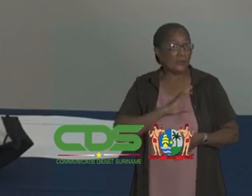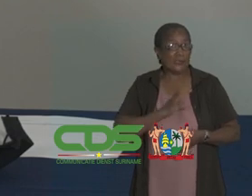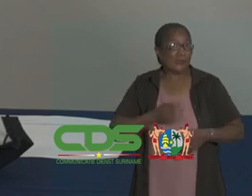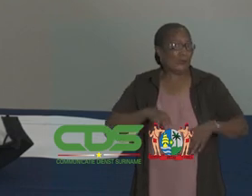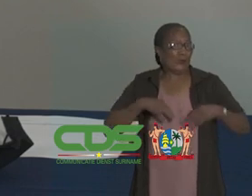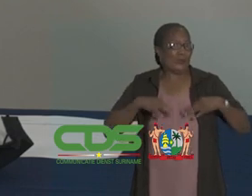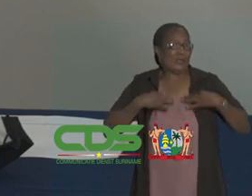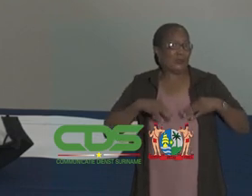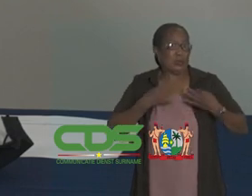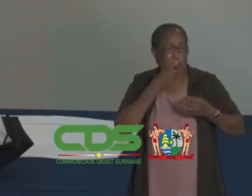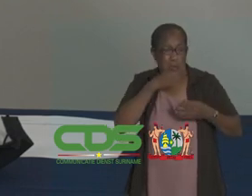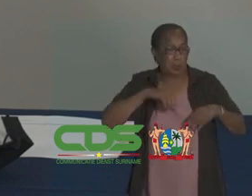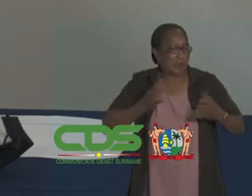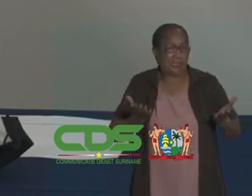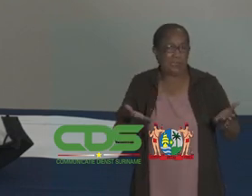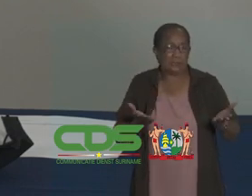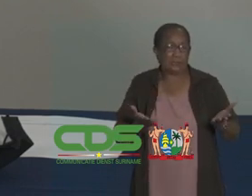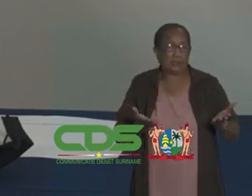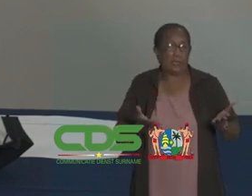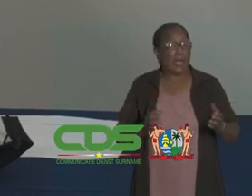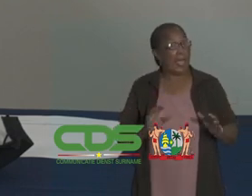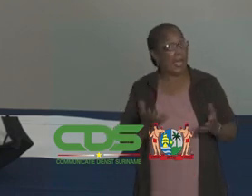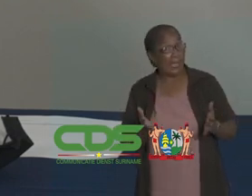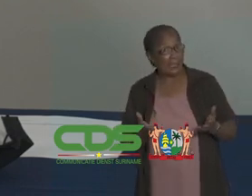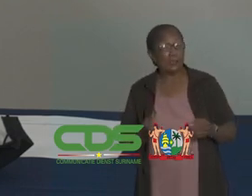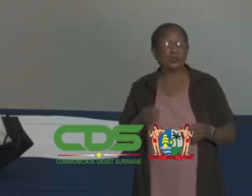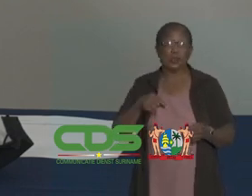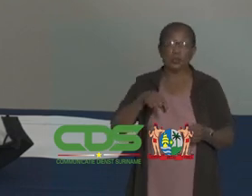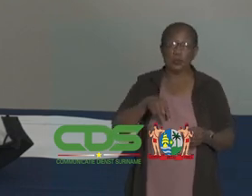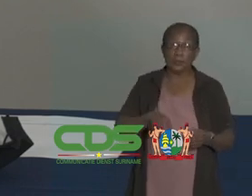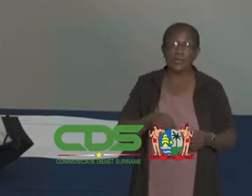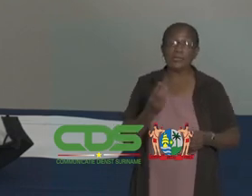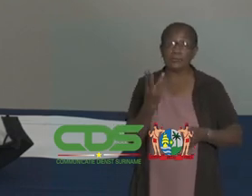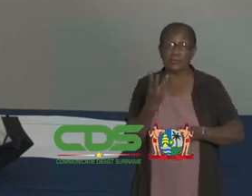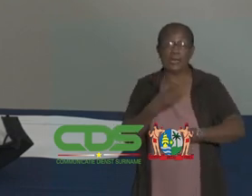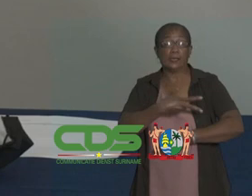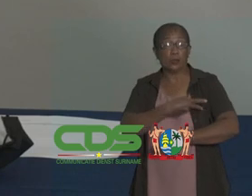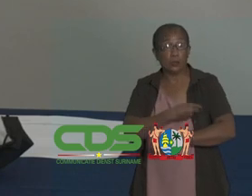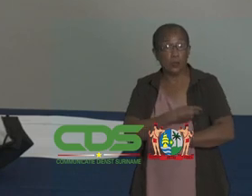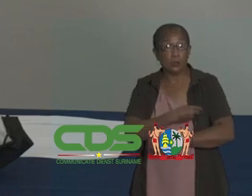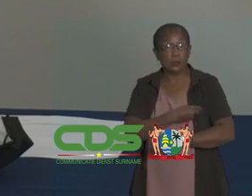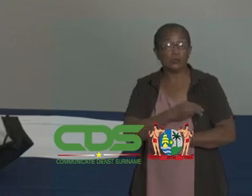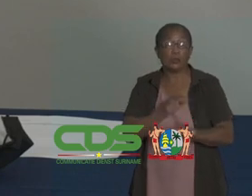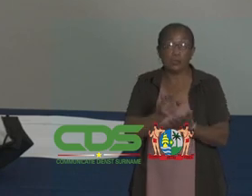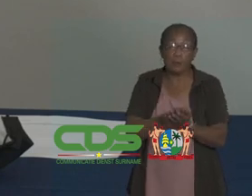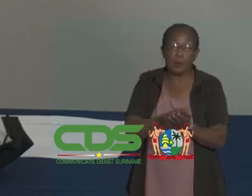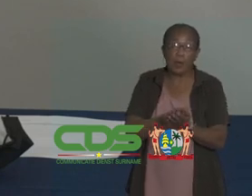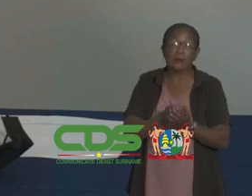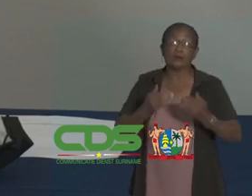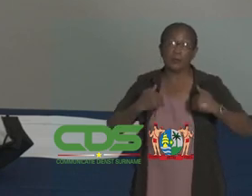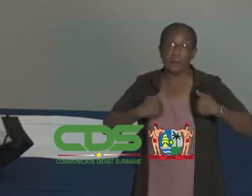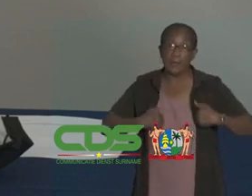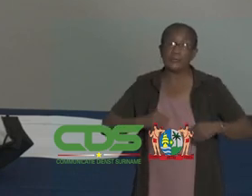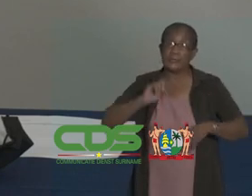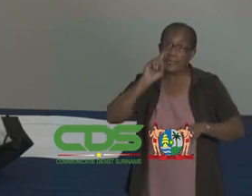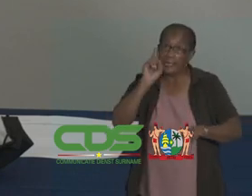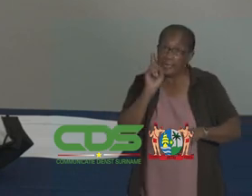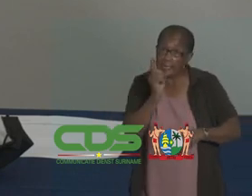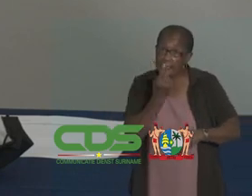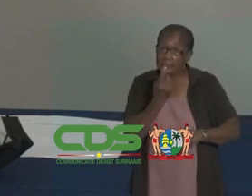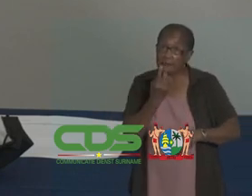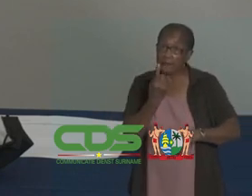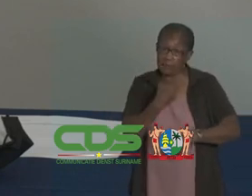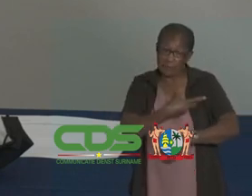Want eigenlijk zouden we deze dosis moeten bewaren voor de mensen die een eerste dosis nog moeten